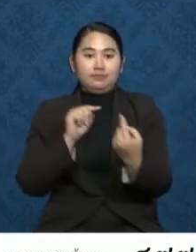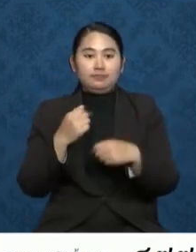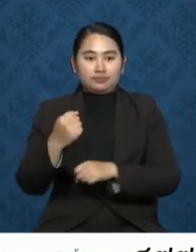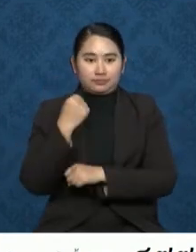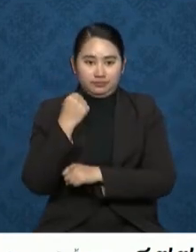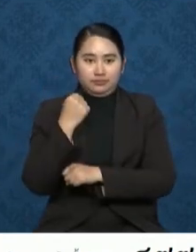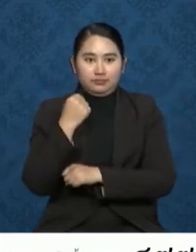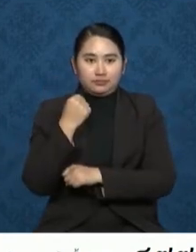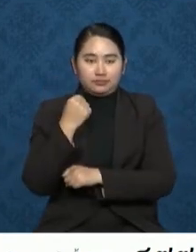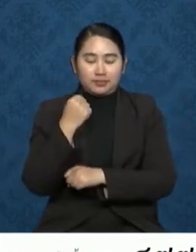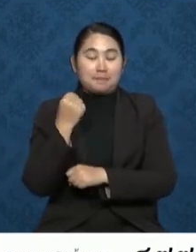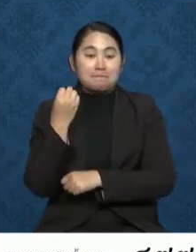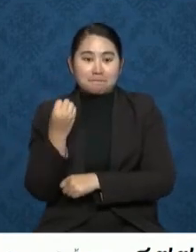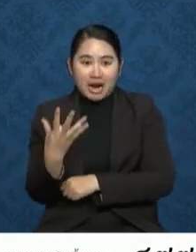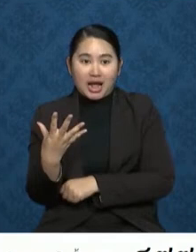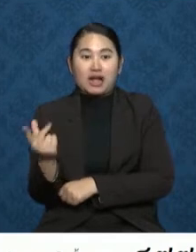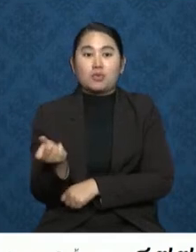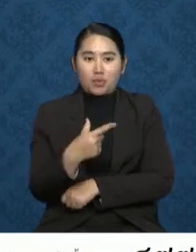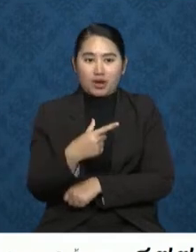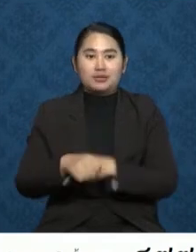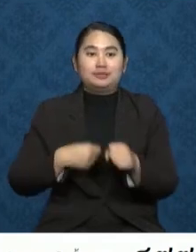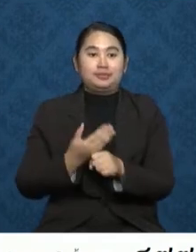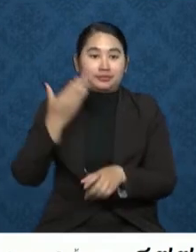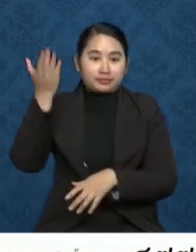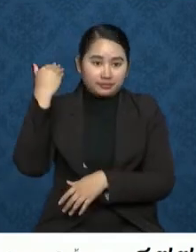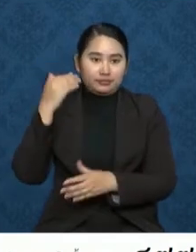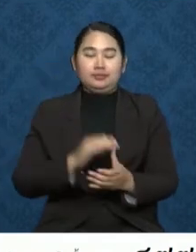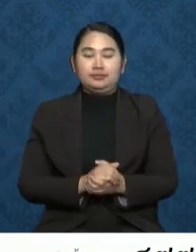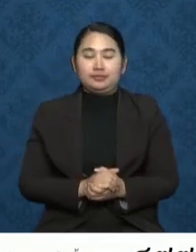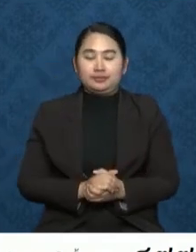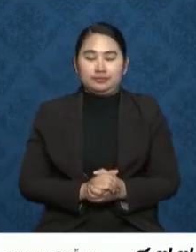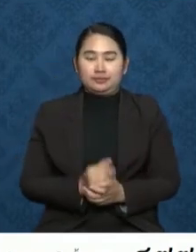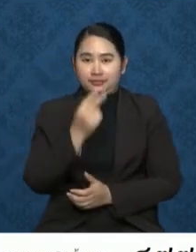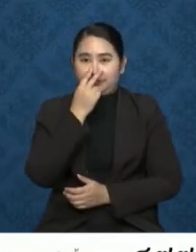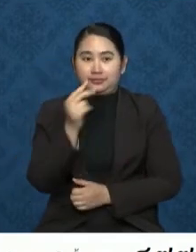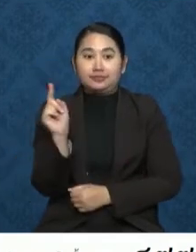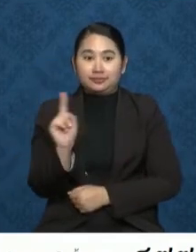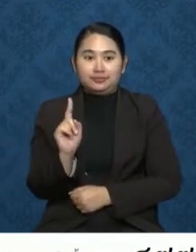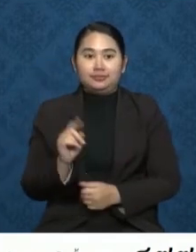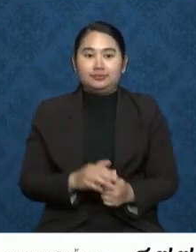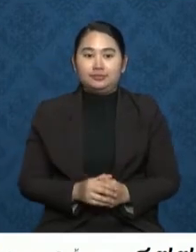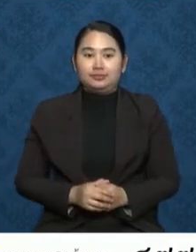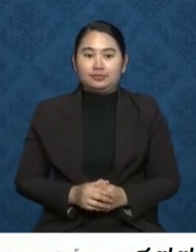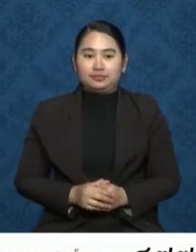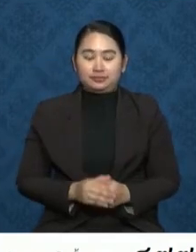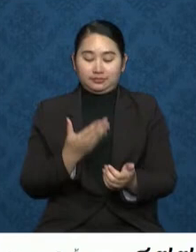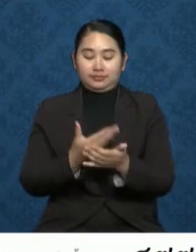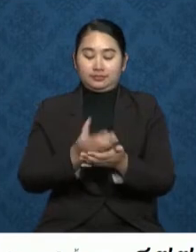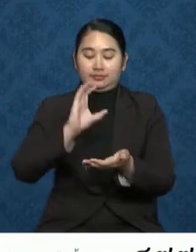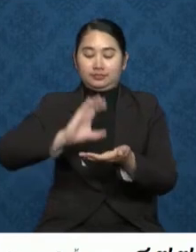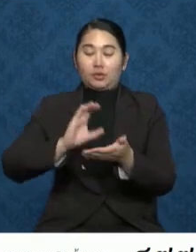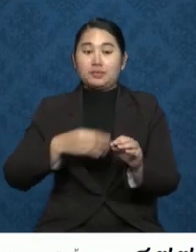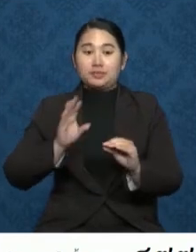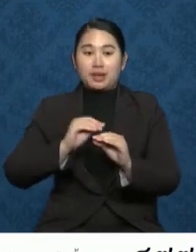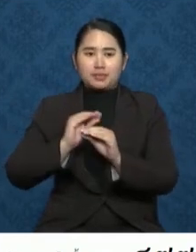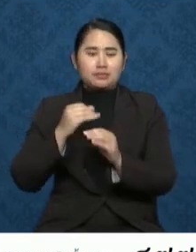มั่นคงมากกว่าปีงบประมาณสุดท้ายของรัฐบาลชุดก่อนหน้านี้ข้อสังเกตแรกจึงอยู่ตรงนี้ครับว่างบความมั่นคงที่จะเพิ่มขึ้นนั้น